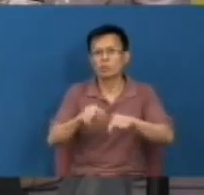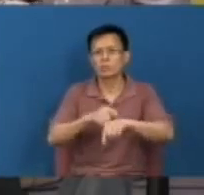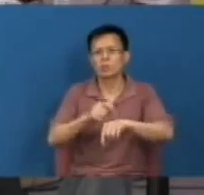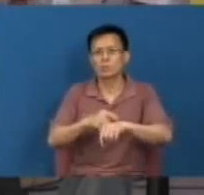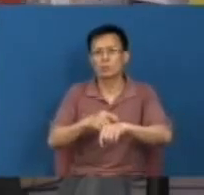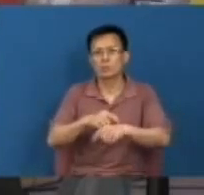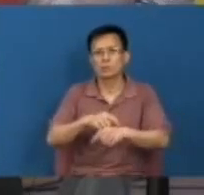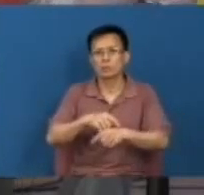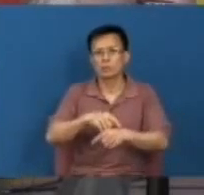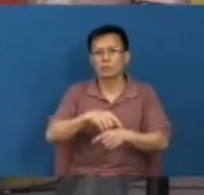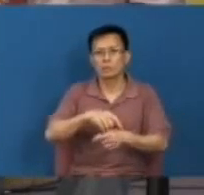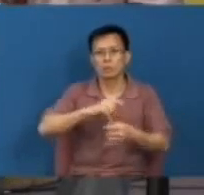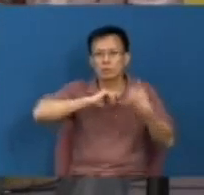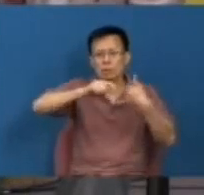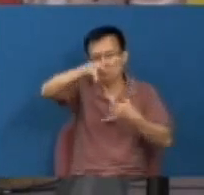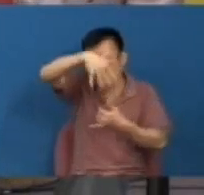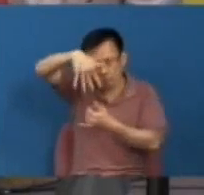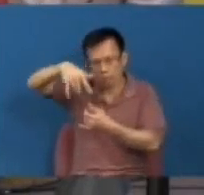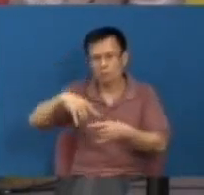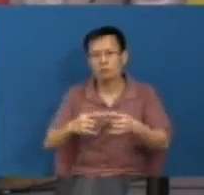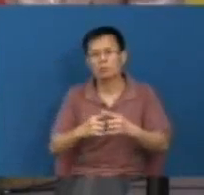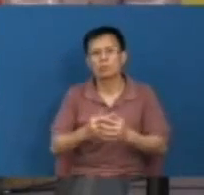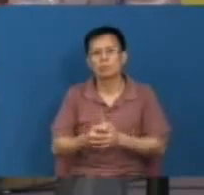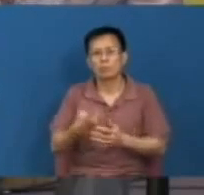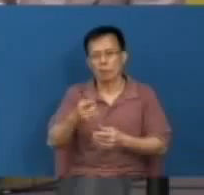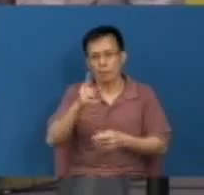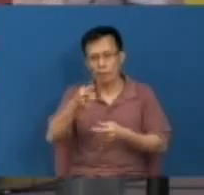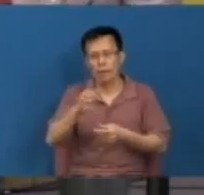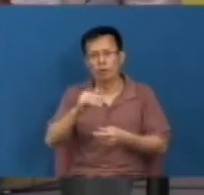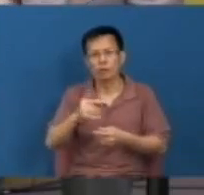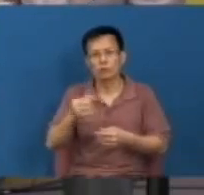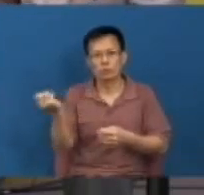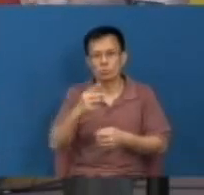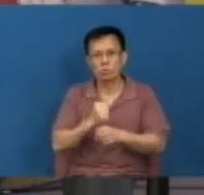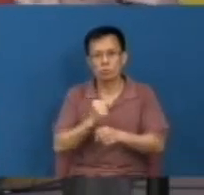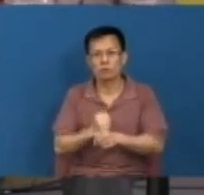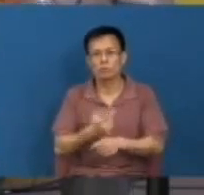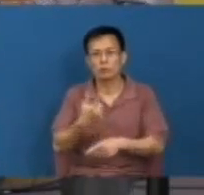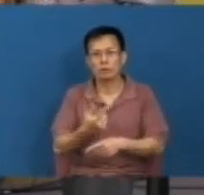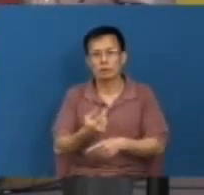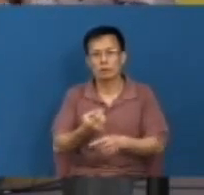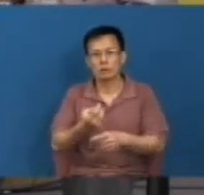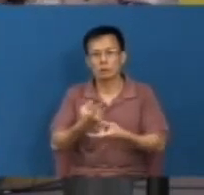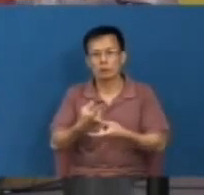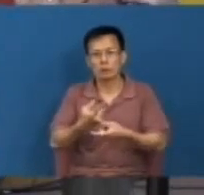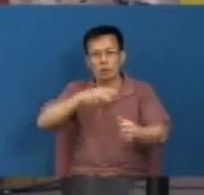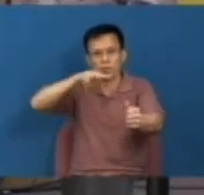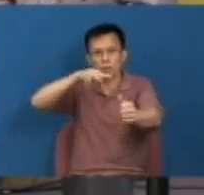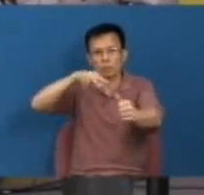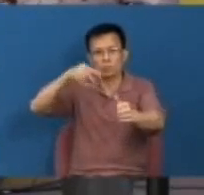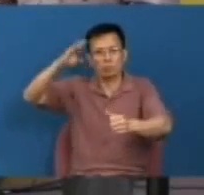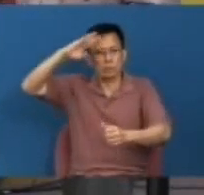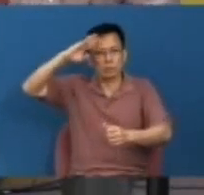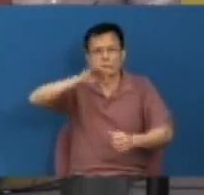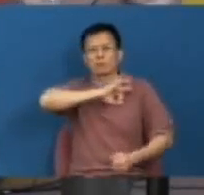翻嚟嘅，我哋都會聯絡佢嘅。 環境係咁啦，我覺得你咧不如咧做多一樣嘢啦。而家有叫做係監警會，唔係警監會，叫監警